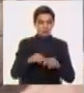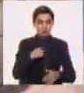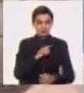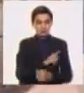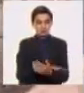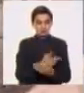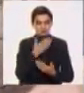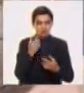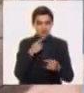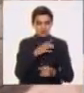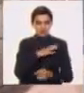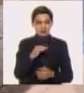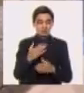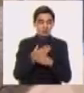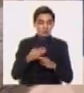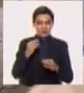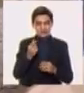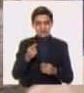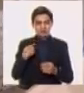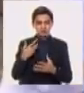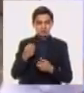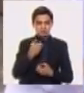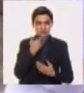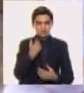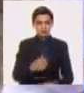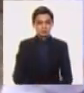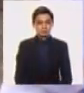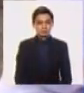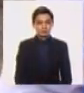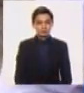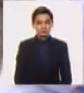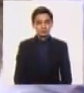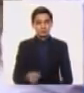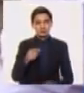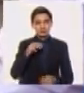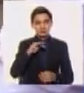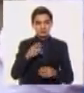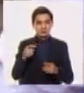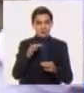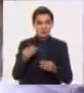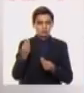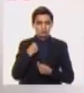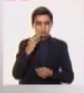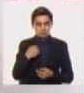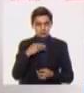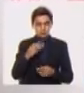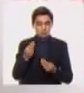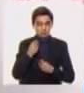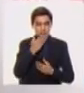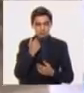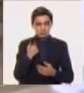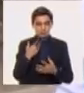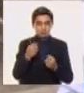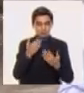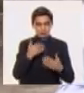жоқ деп отыр. Олар тіпті көмек қаржыны да алмадық дейді. Бір келі ақша дейді, бір келіміз үй салып берсін деп жатырмыз. 10